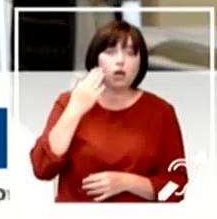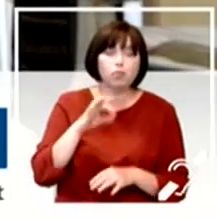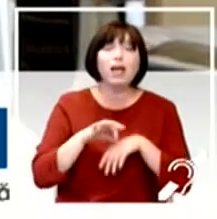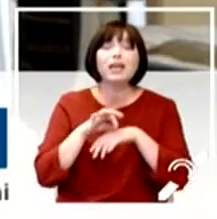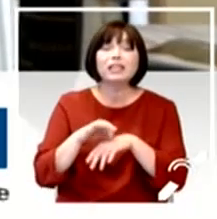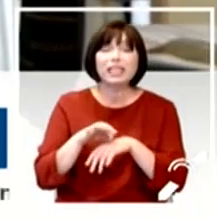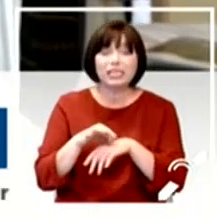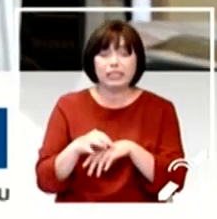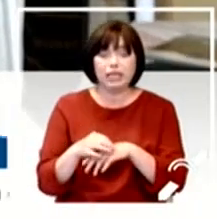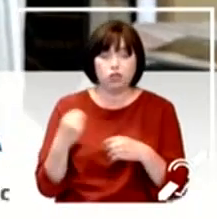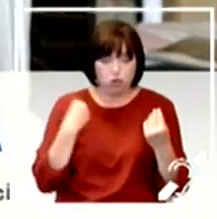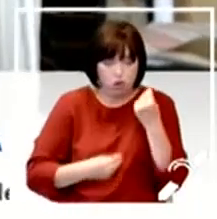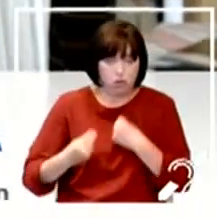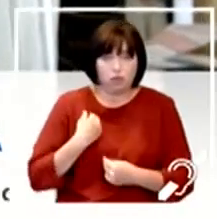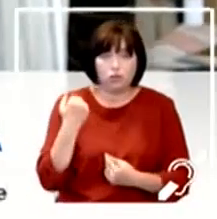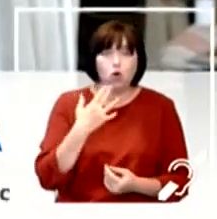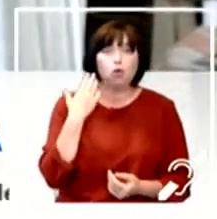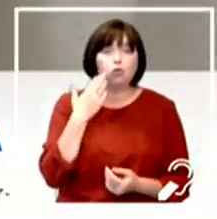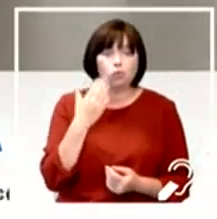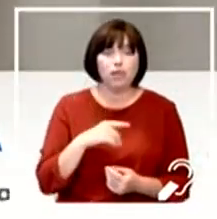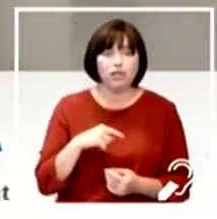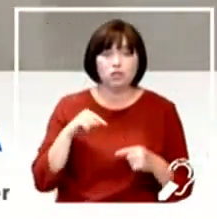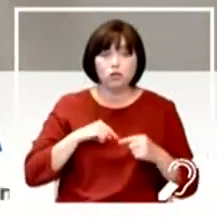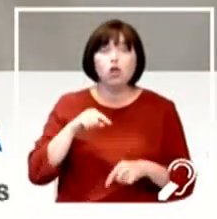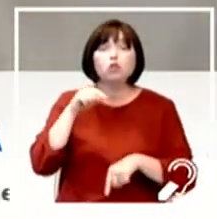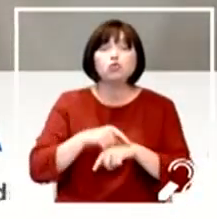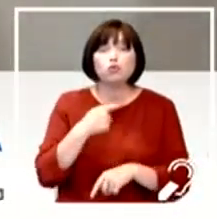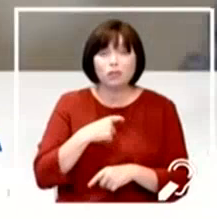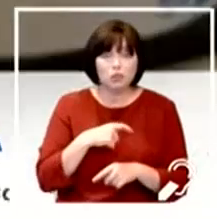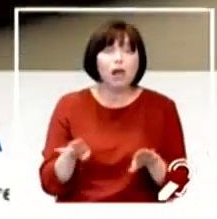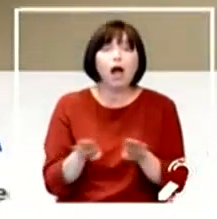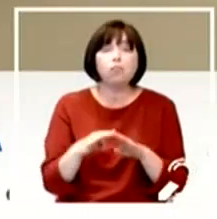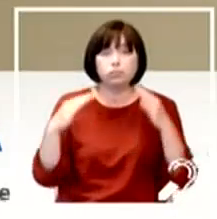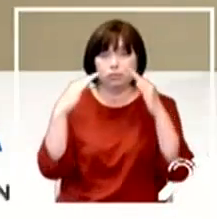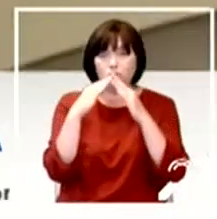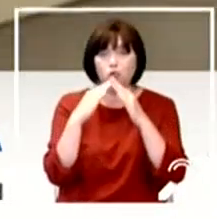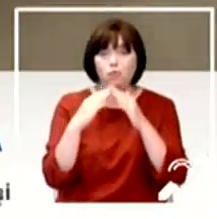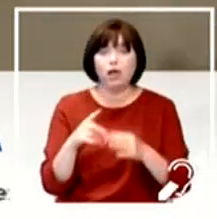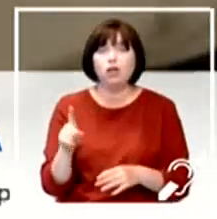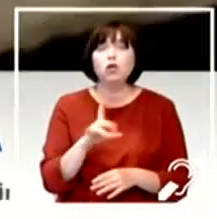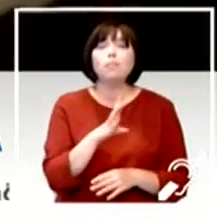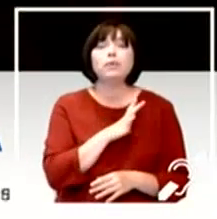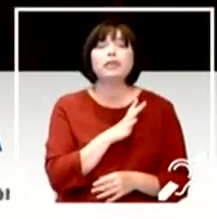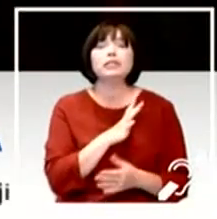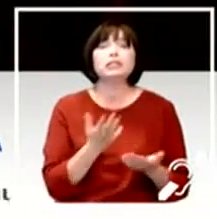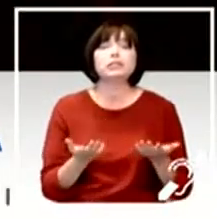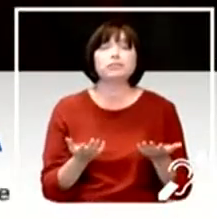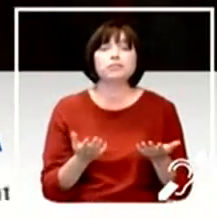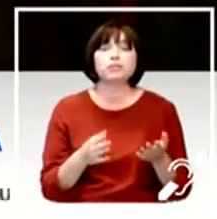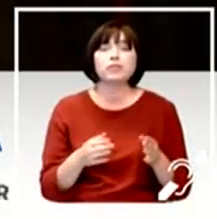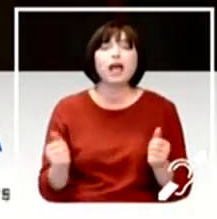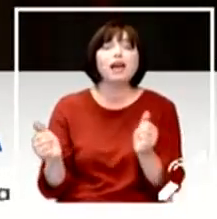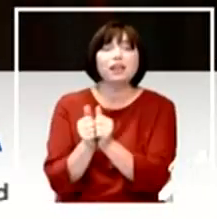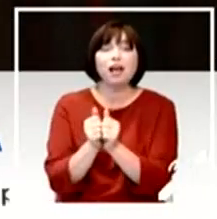ei înseamnă a te simți acasă, a fi în preajma